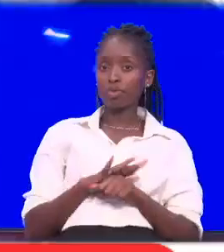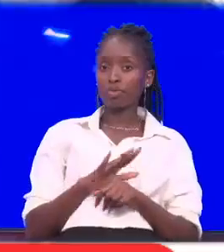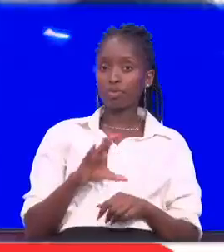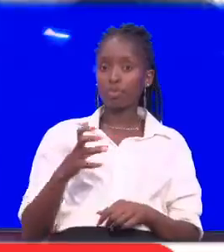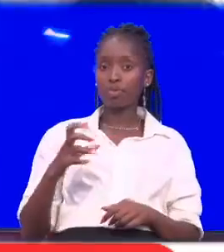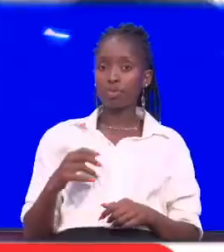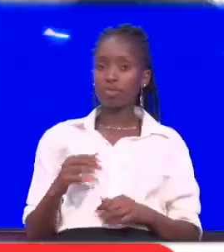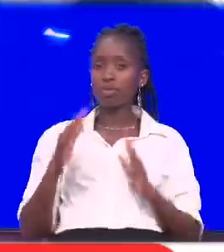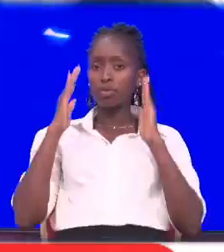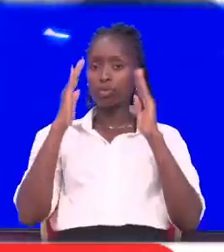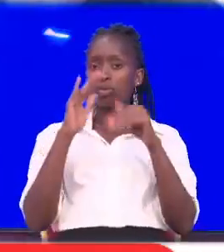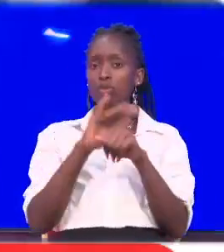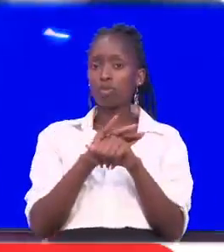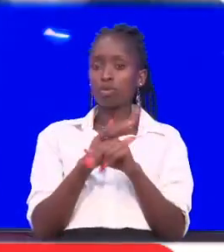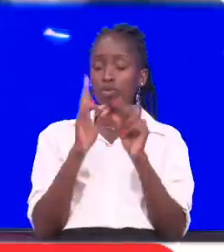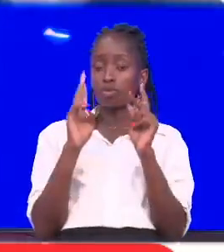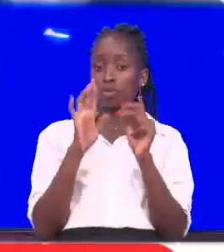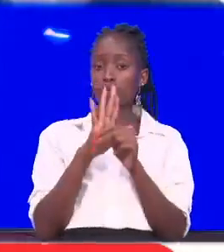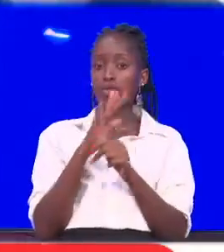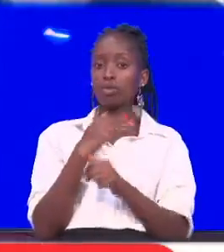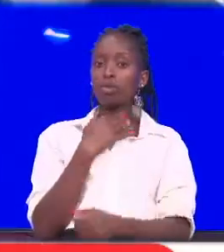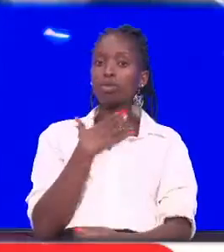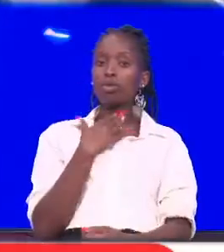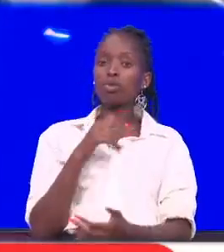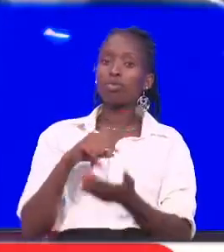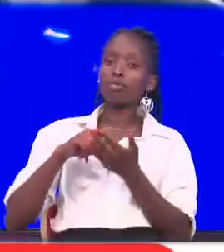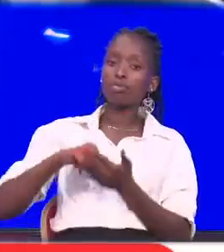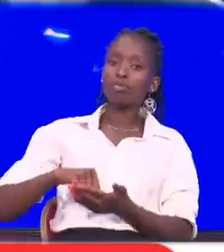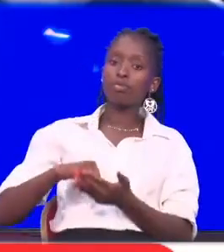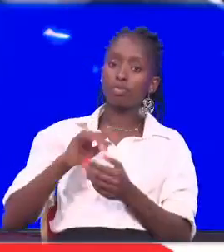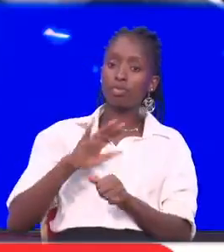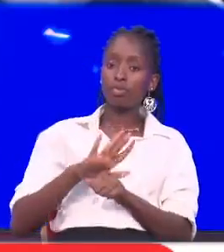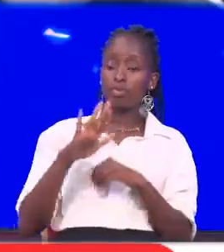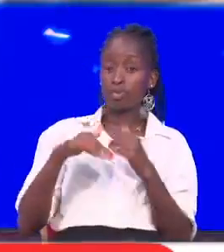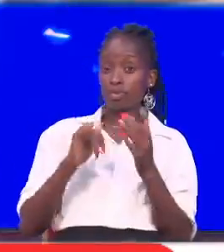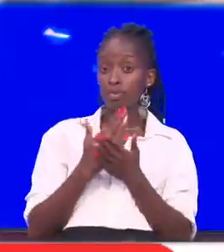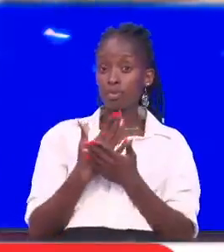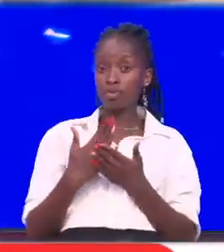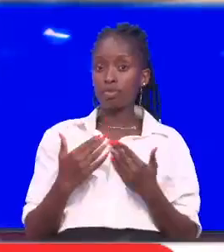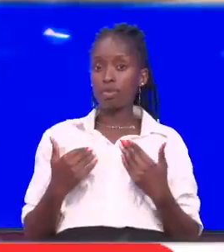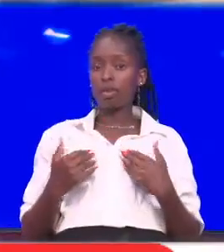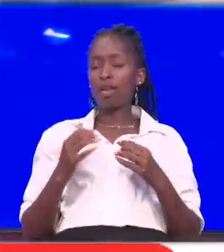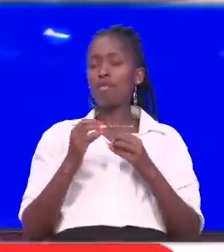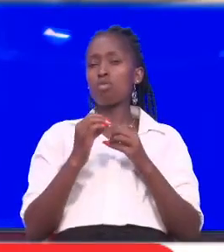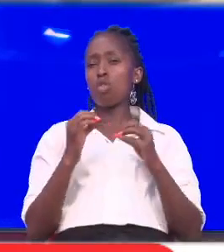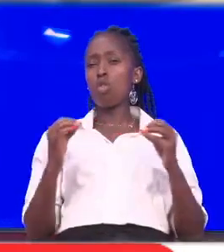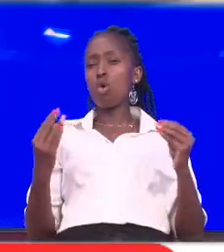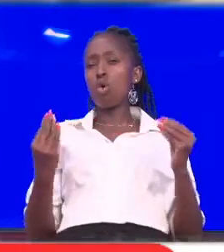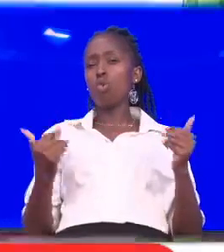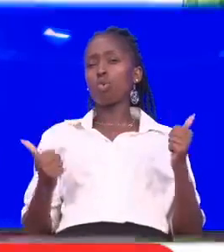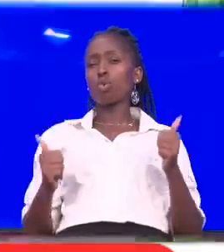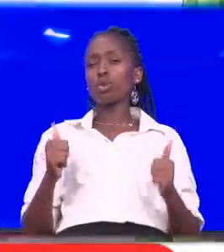their issues, emphasizing that the resolution process was underway for a lasting solution.